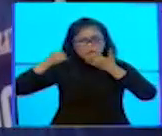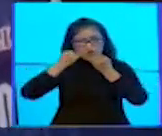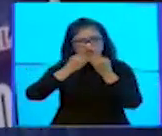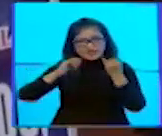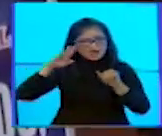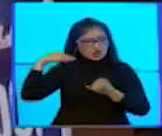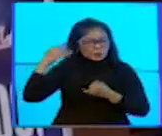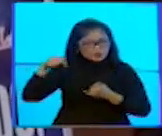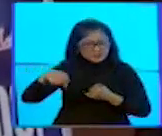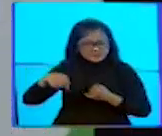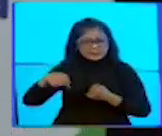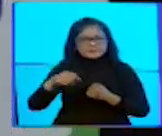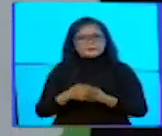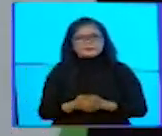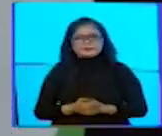ini